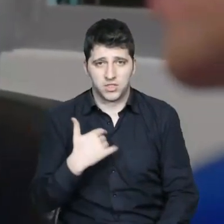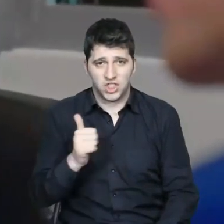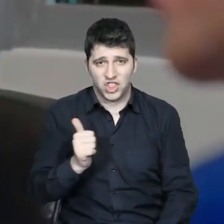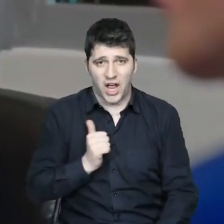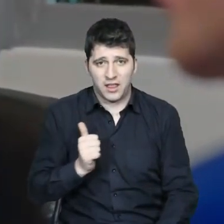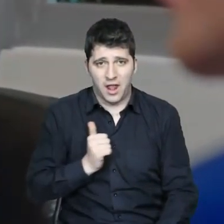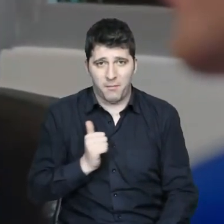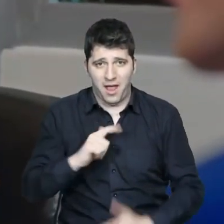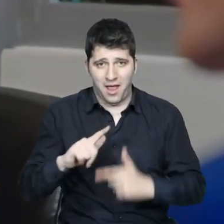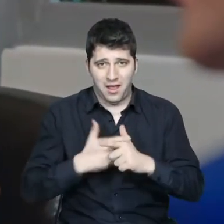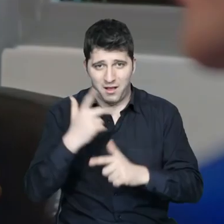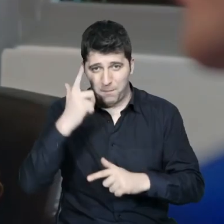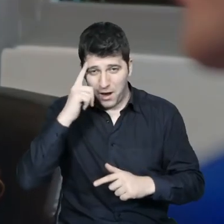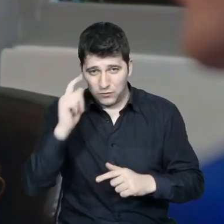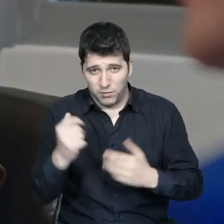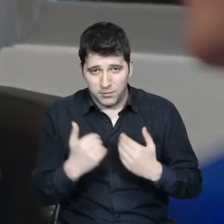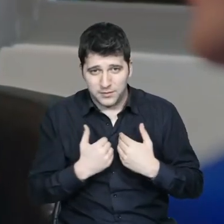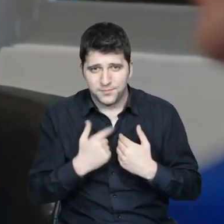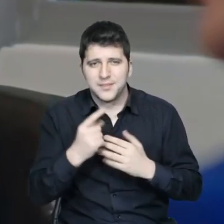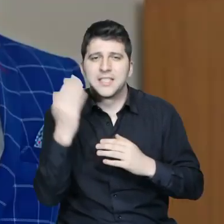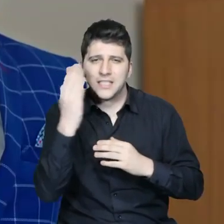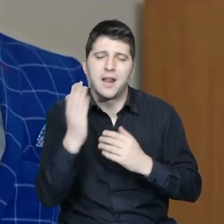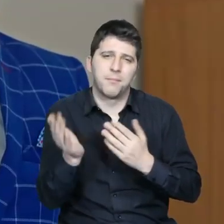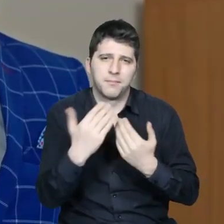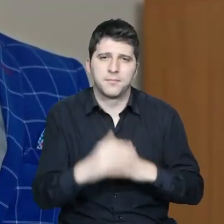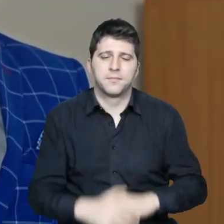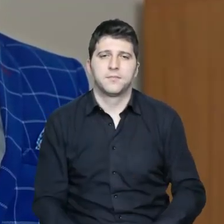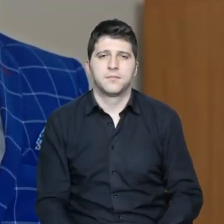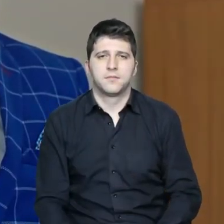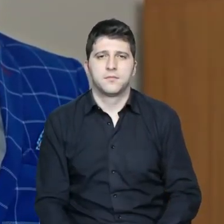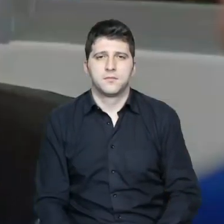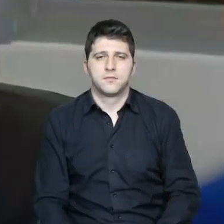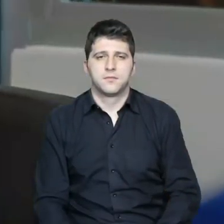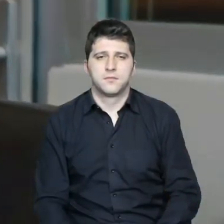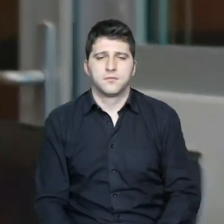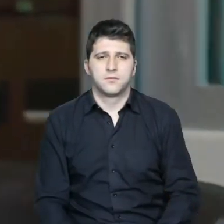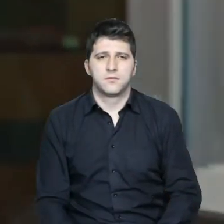yani başvurmamız. Gidelim artık.